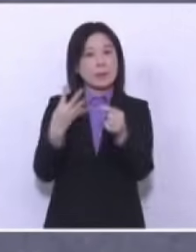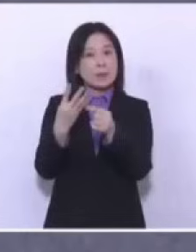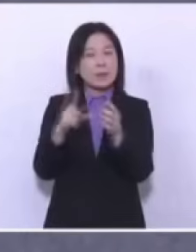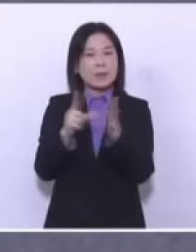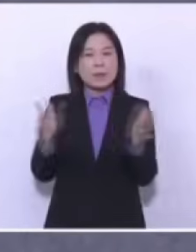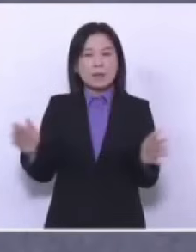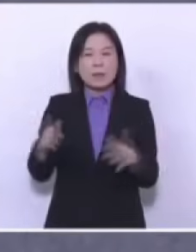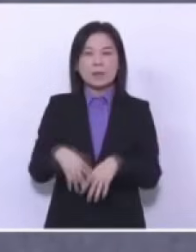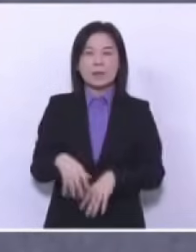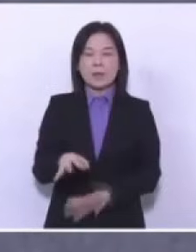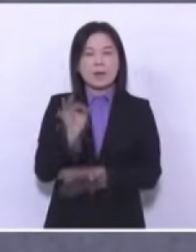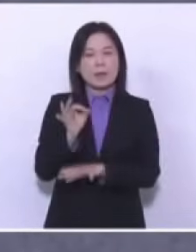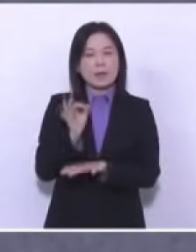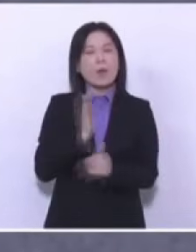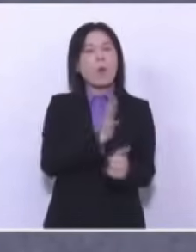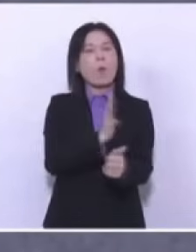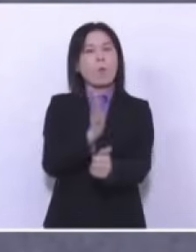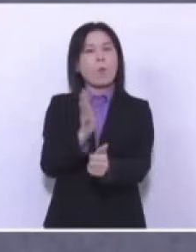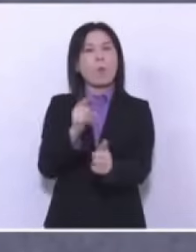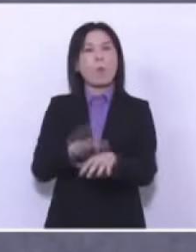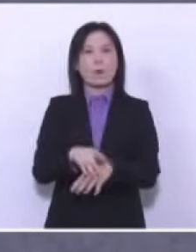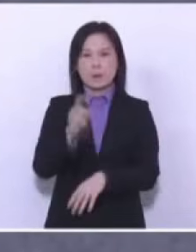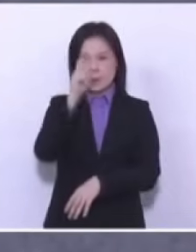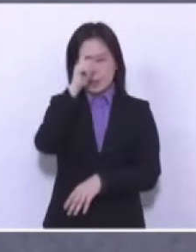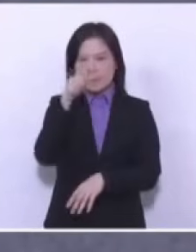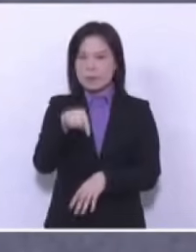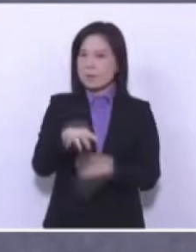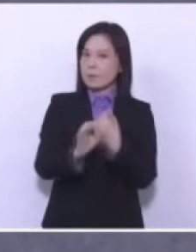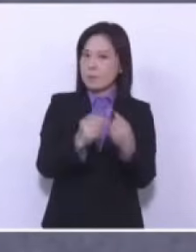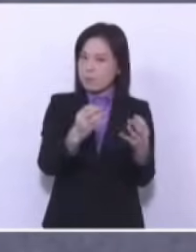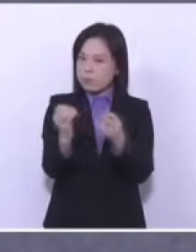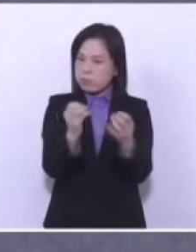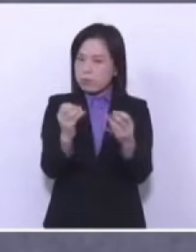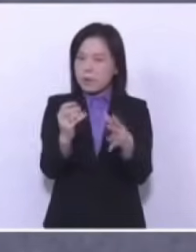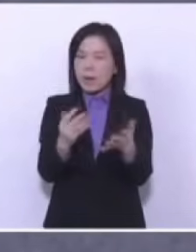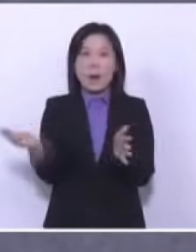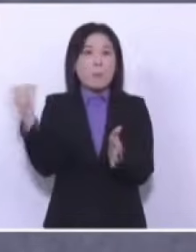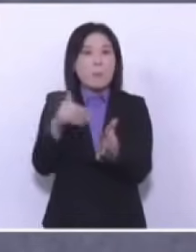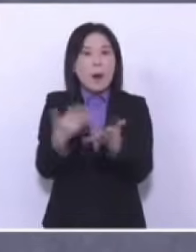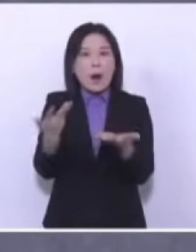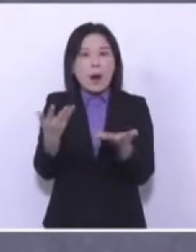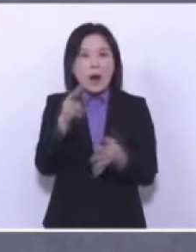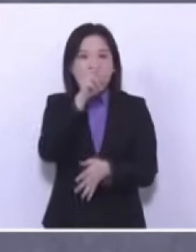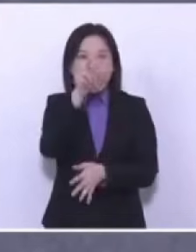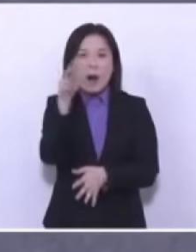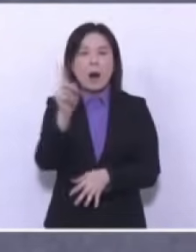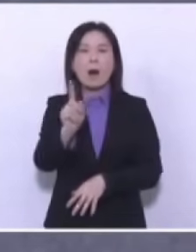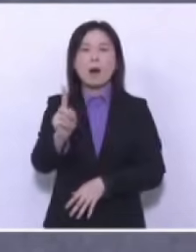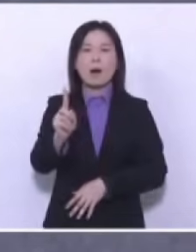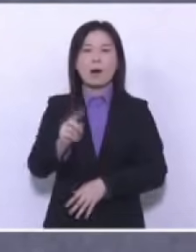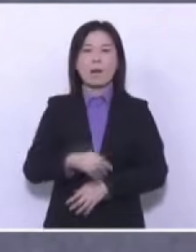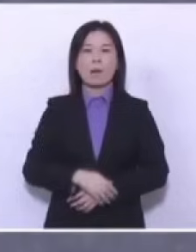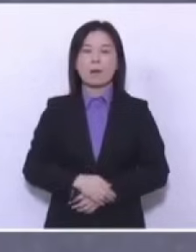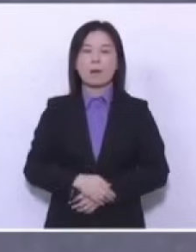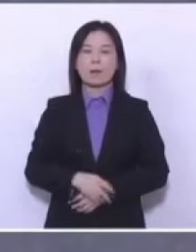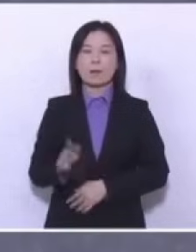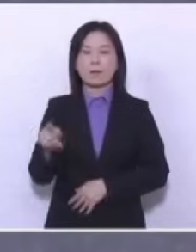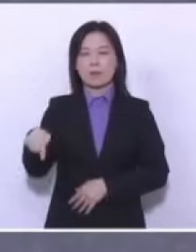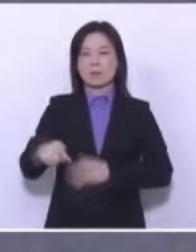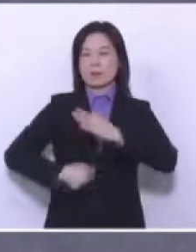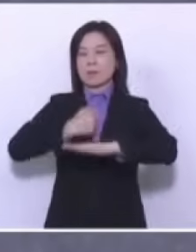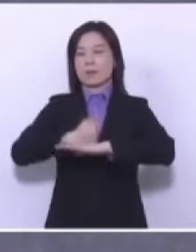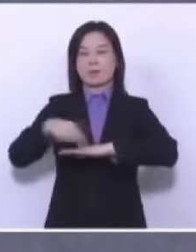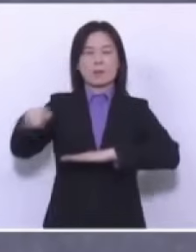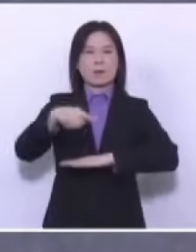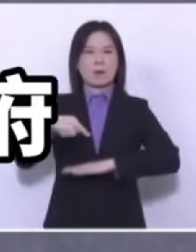再的提出问题，试图与政府的讨论，结果我们看到的是什么？执政的傲